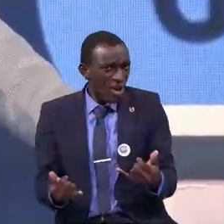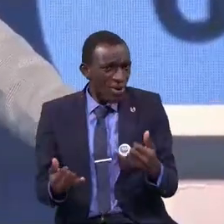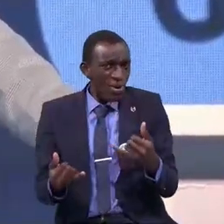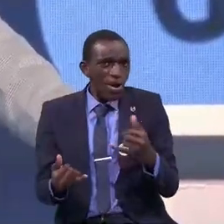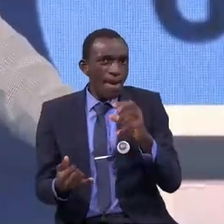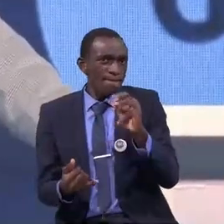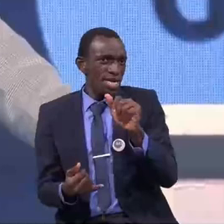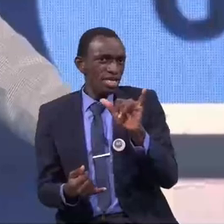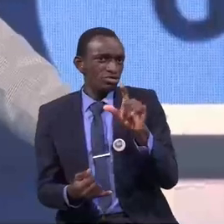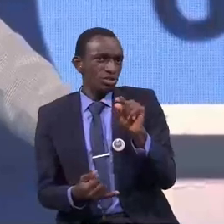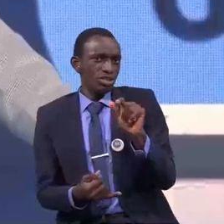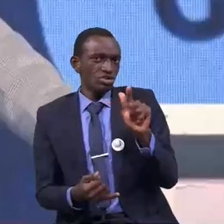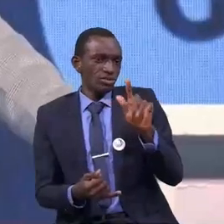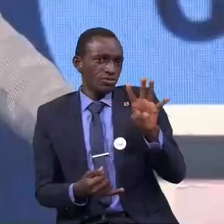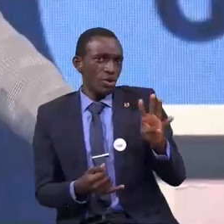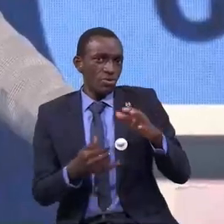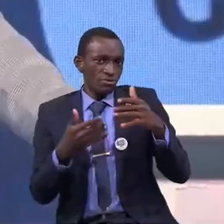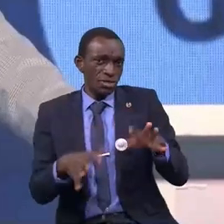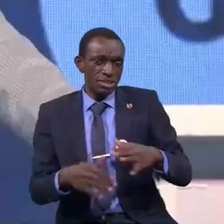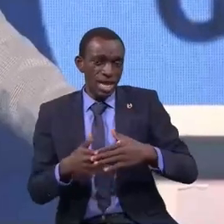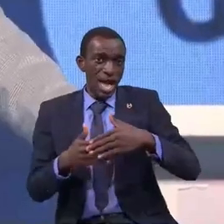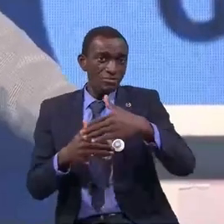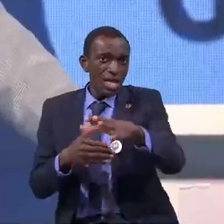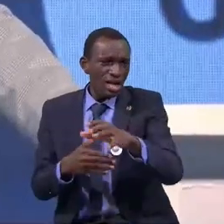2024, on ne te voit plus.